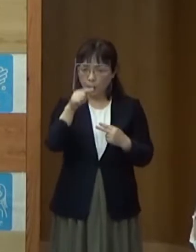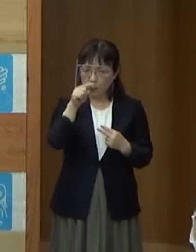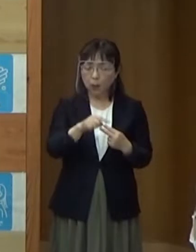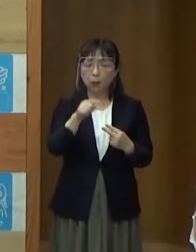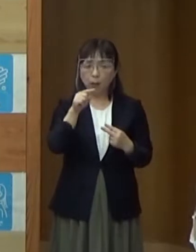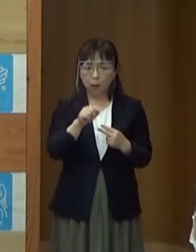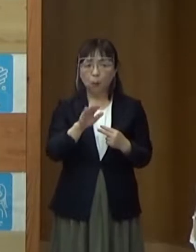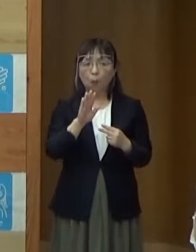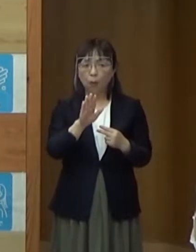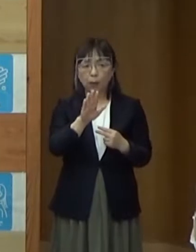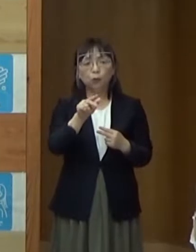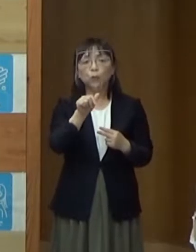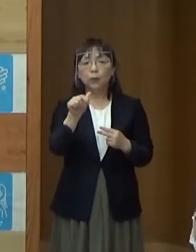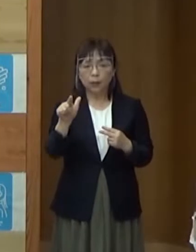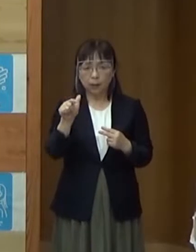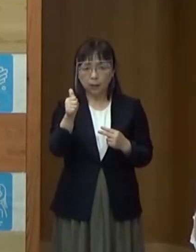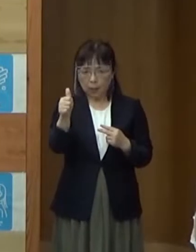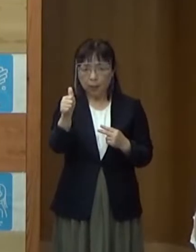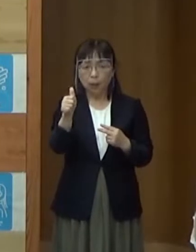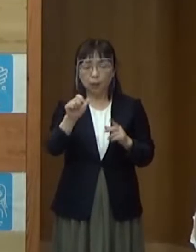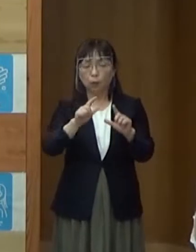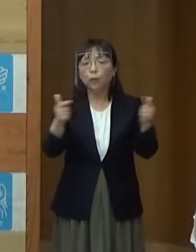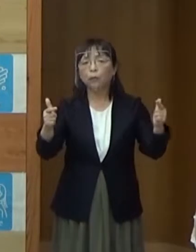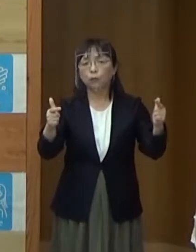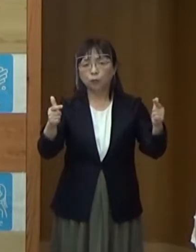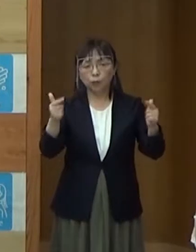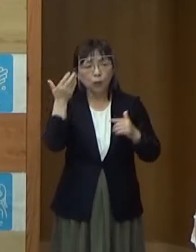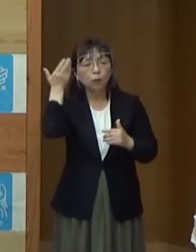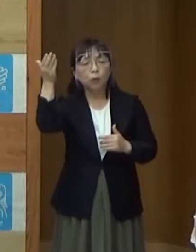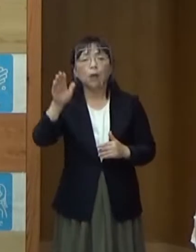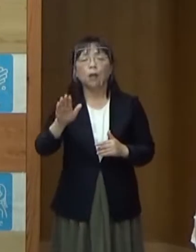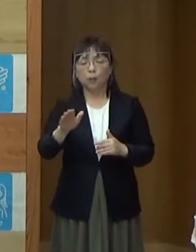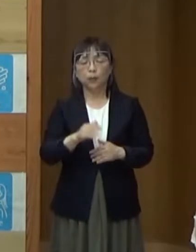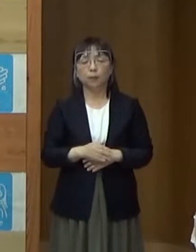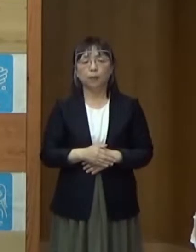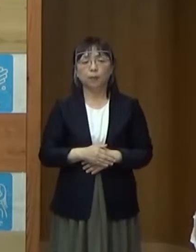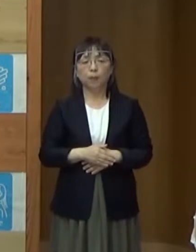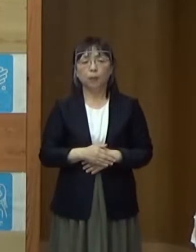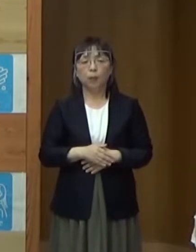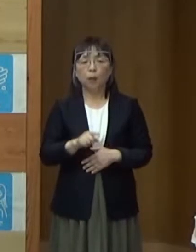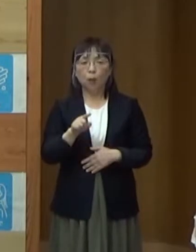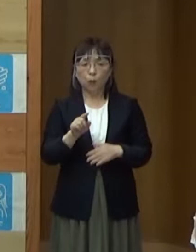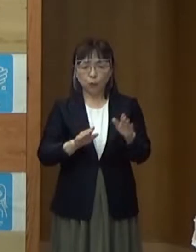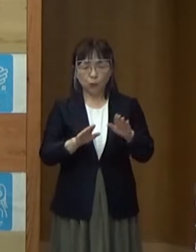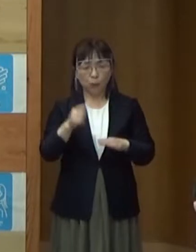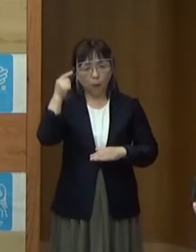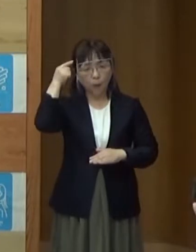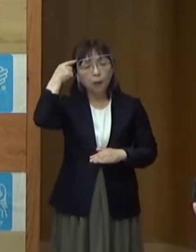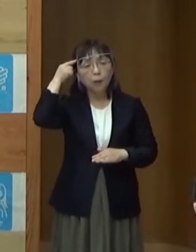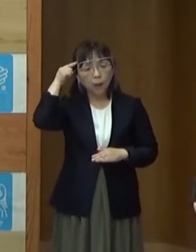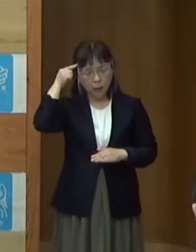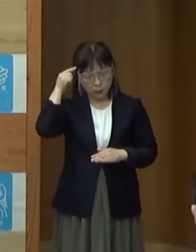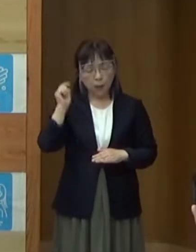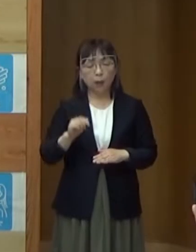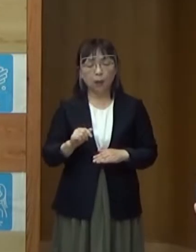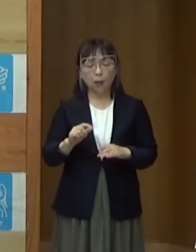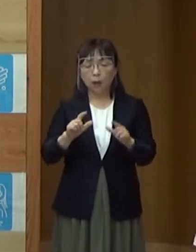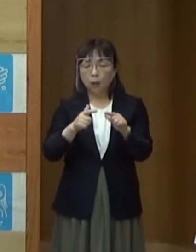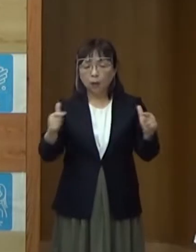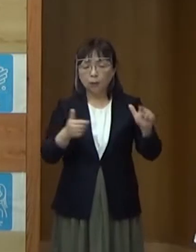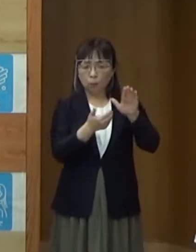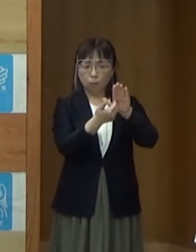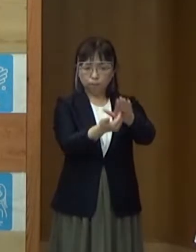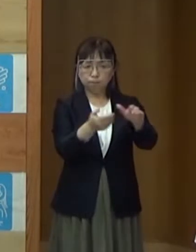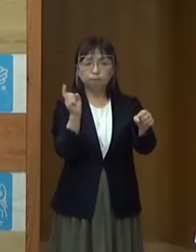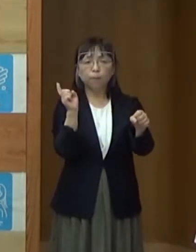らに置き換わりが進んでいくということが想定されます。まあ、こうした状況を踏まえて現在の感染拡大を抑えていくため